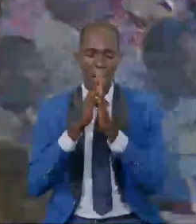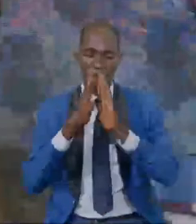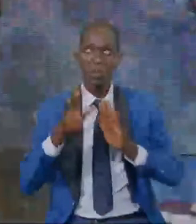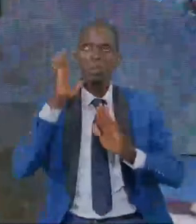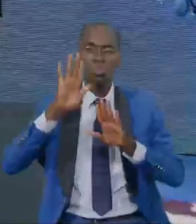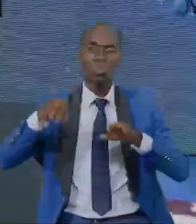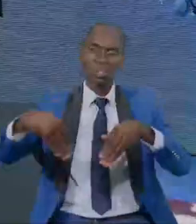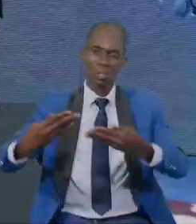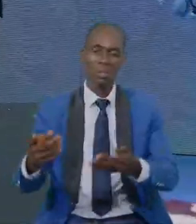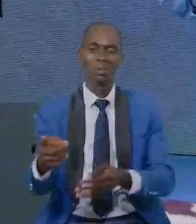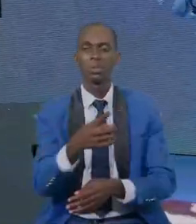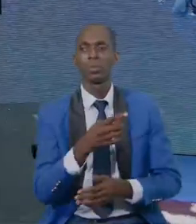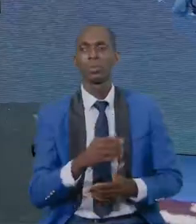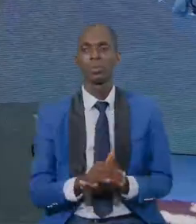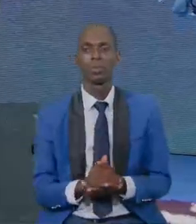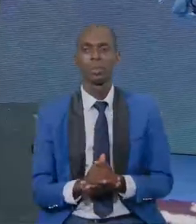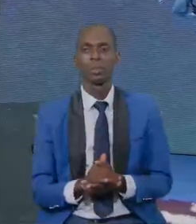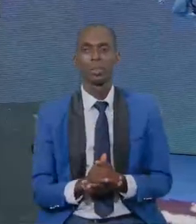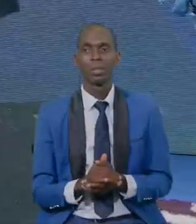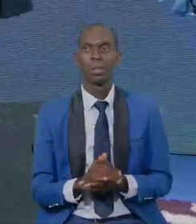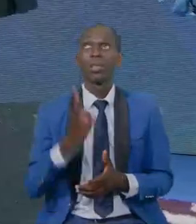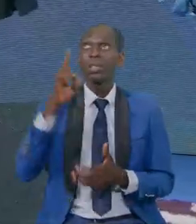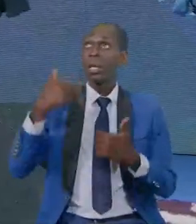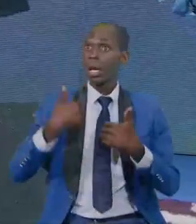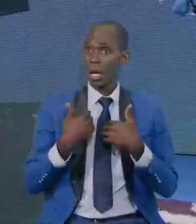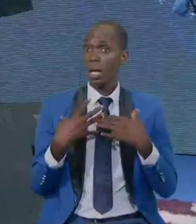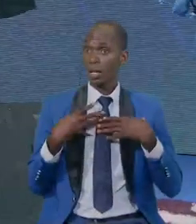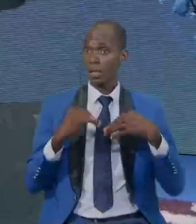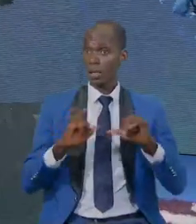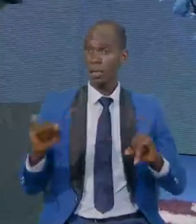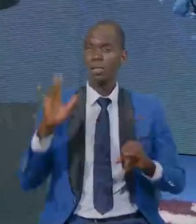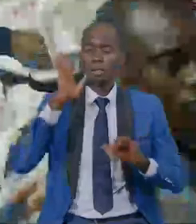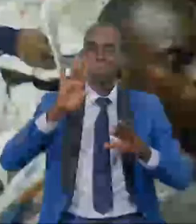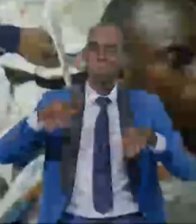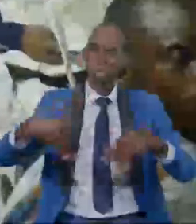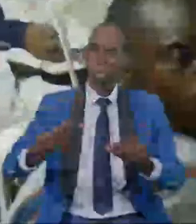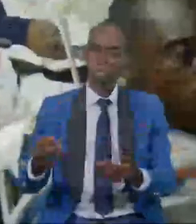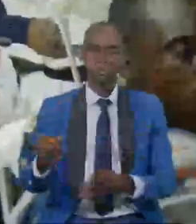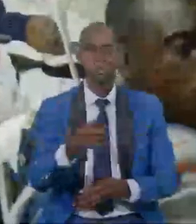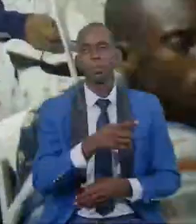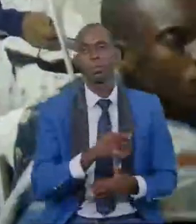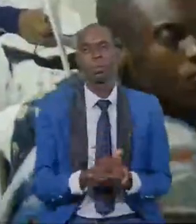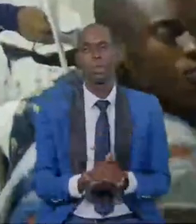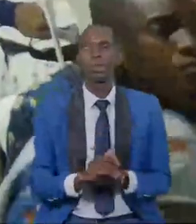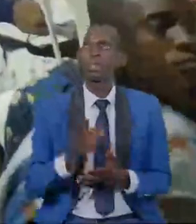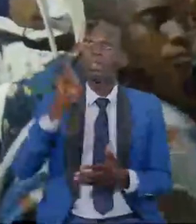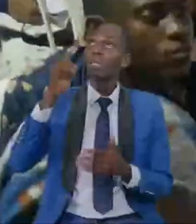Le prince a la paix à vous offrir. Il a la guérison à vous offrir.